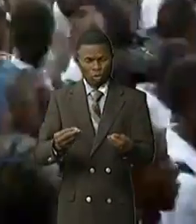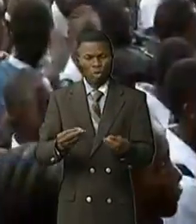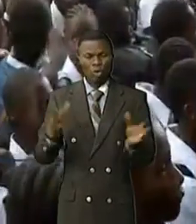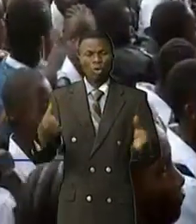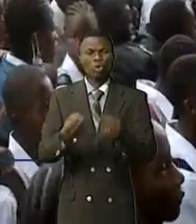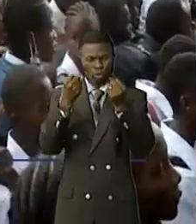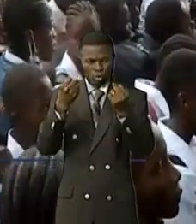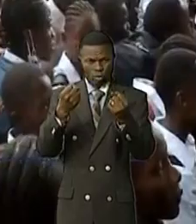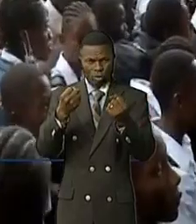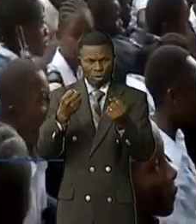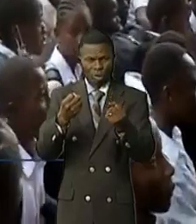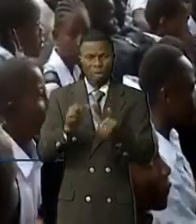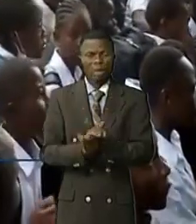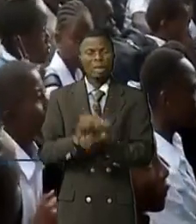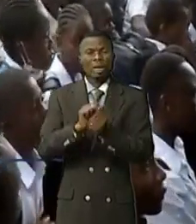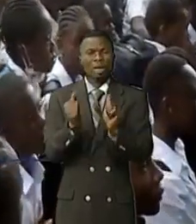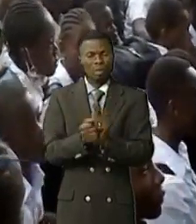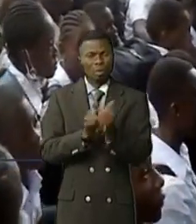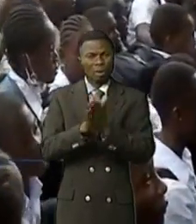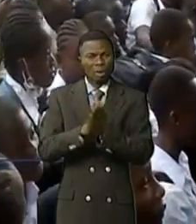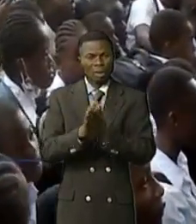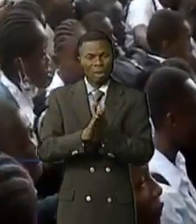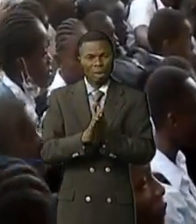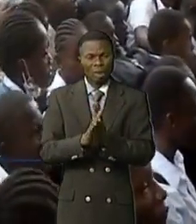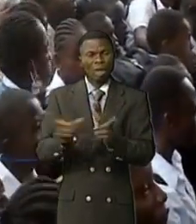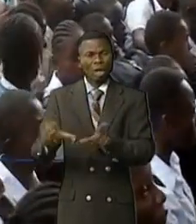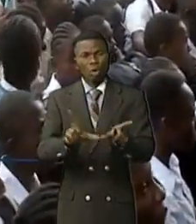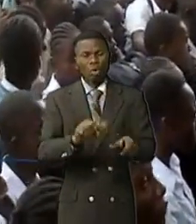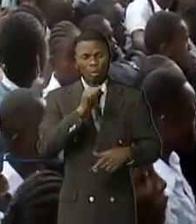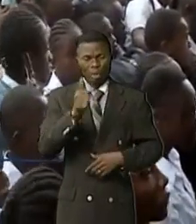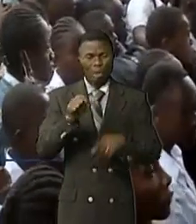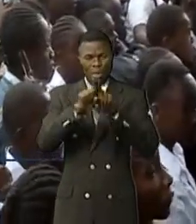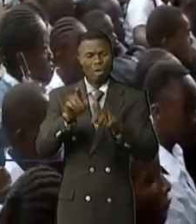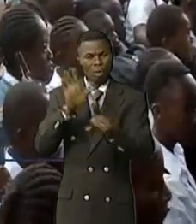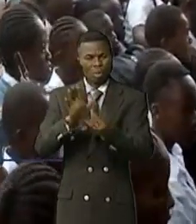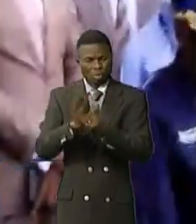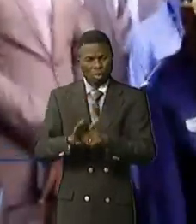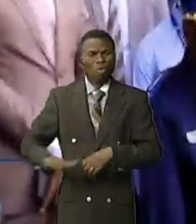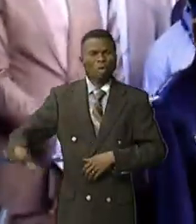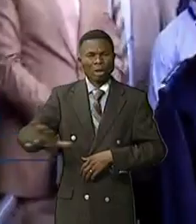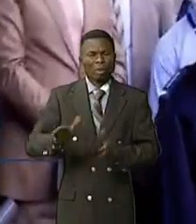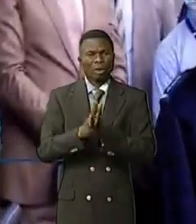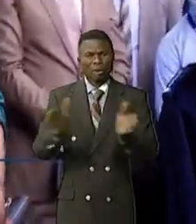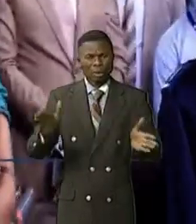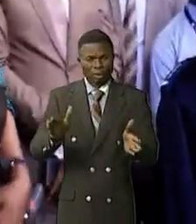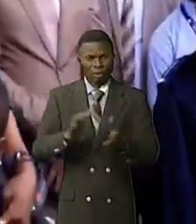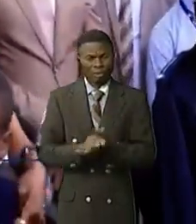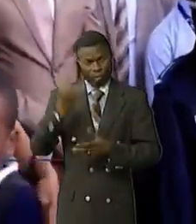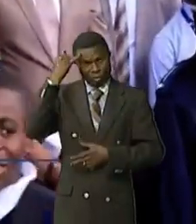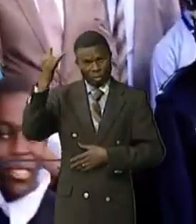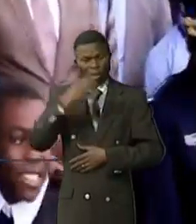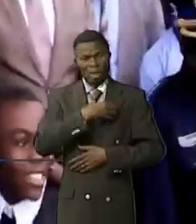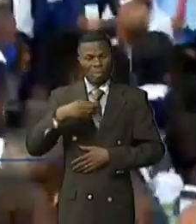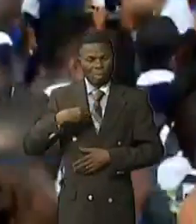car souligne-t-elle, la situation ne concerne pas seulement les lois là-bas mais elle est générale. Revêtant la casquette de mère de